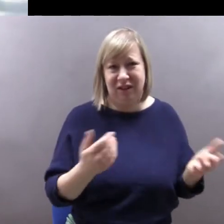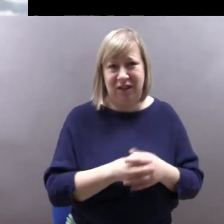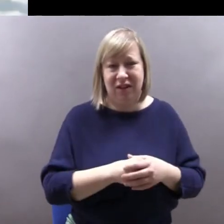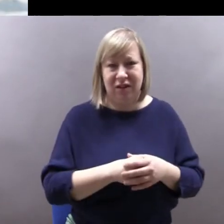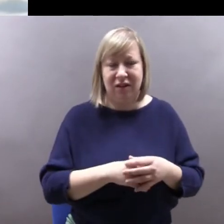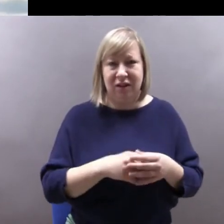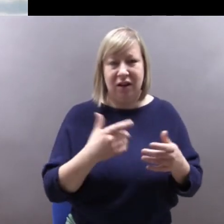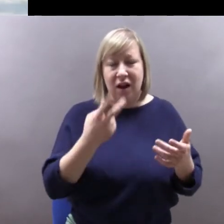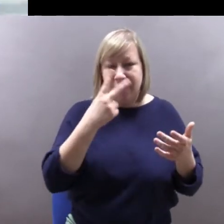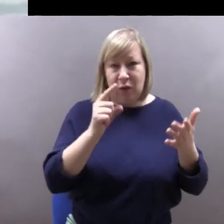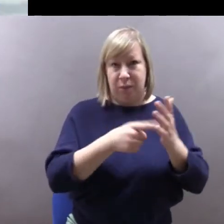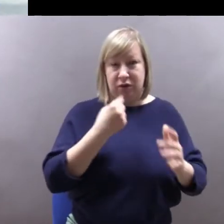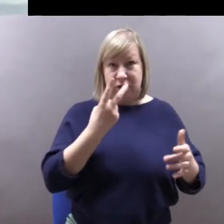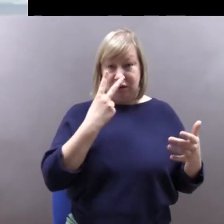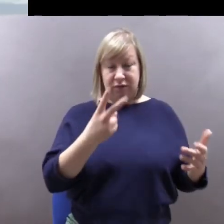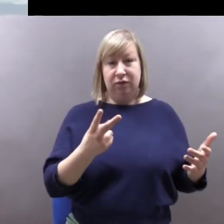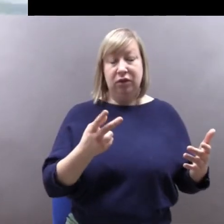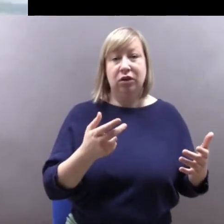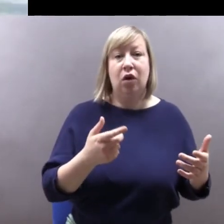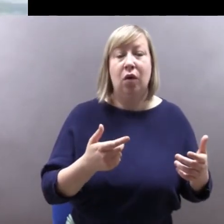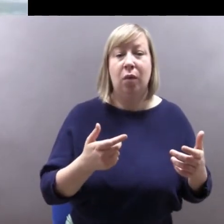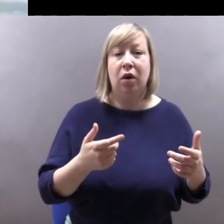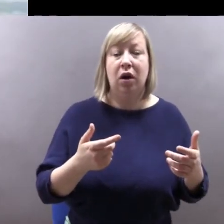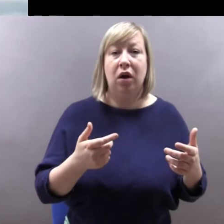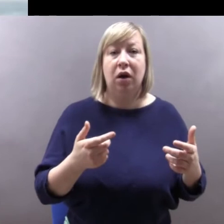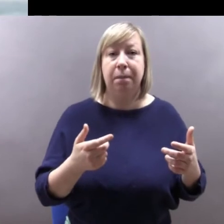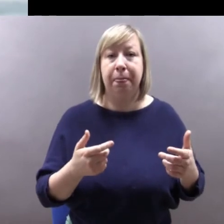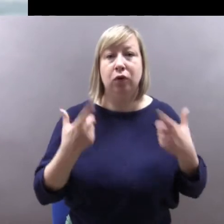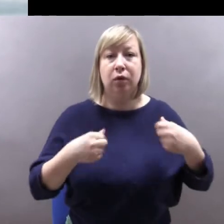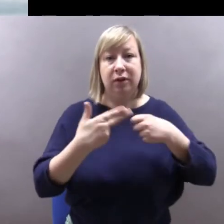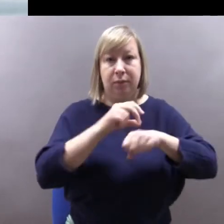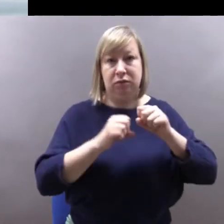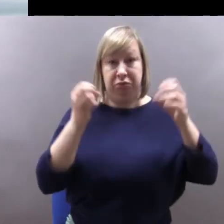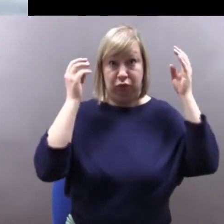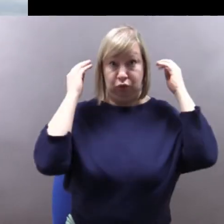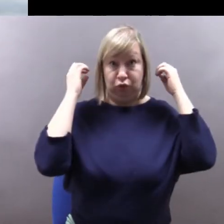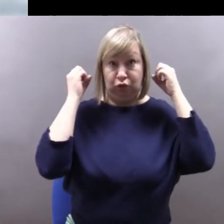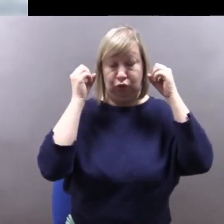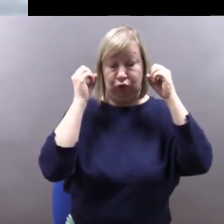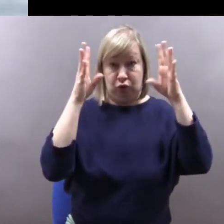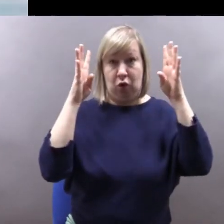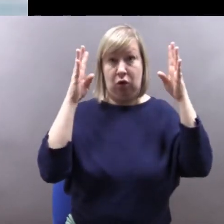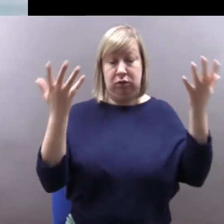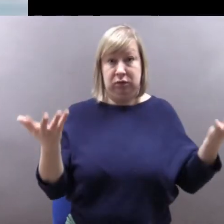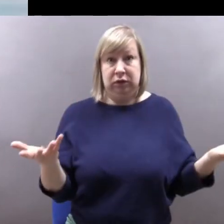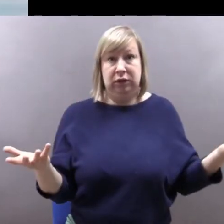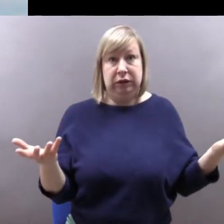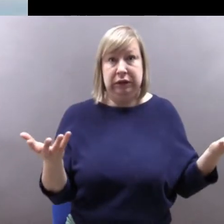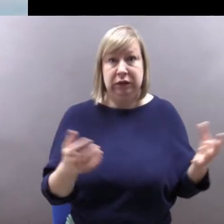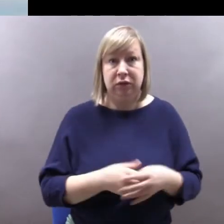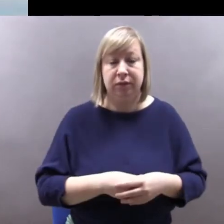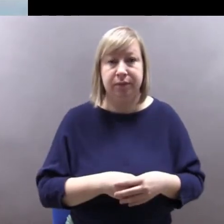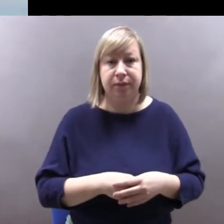się zachować, tak? To widząc pierwszy raz osobę z niepełnosprawnością, i to jest szok. Najpierw jest szok, potem